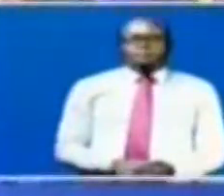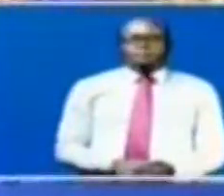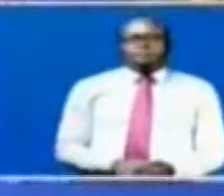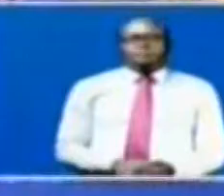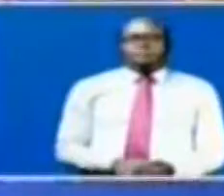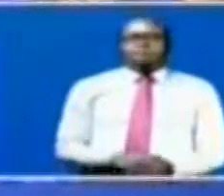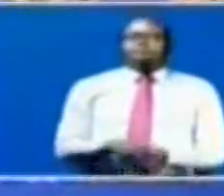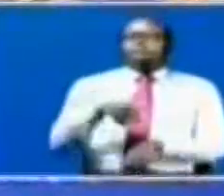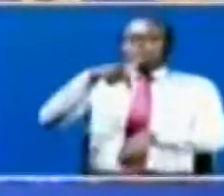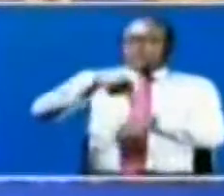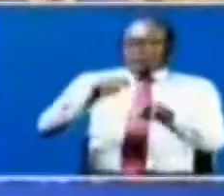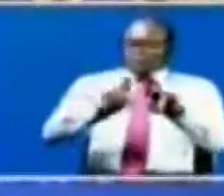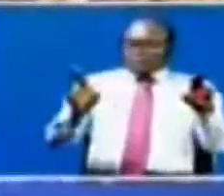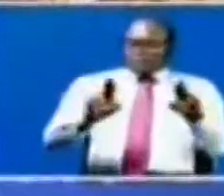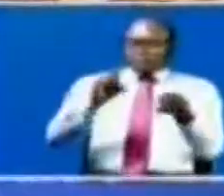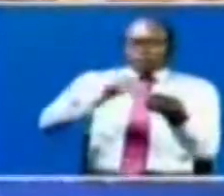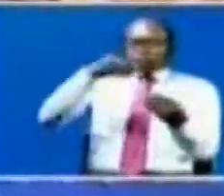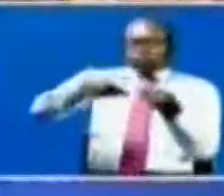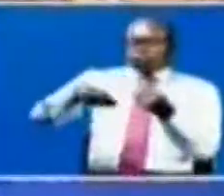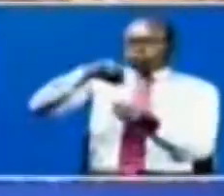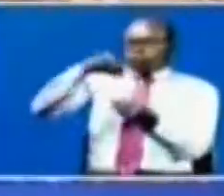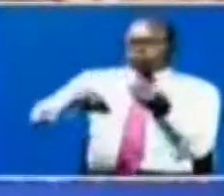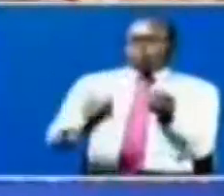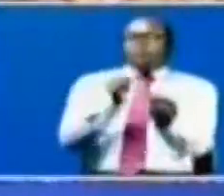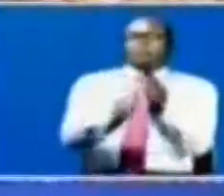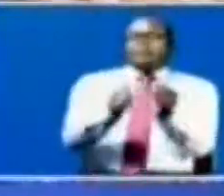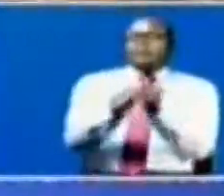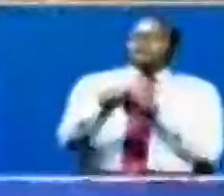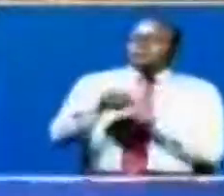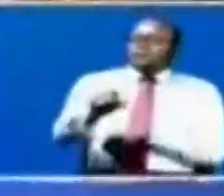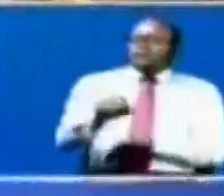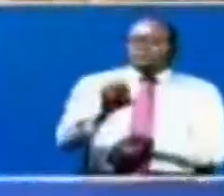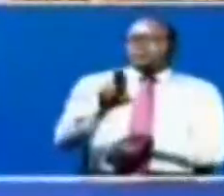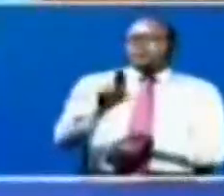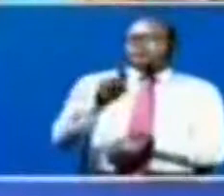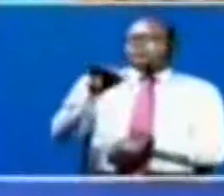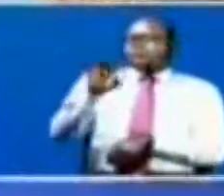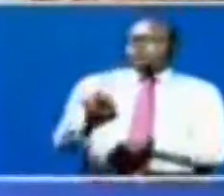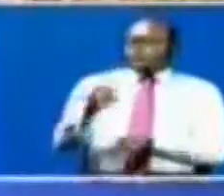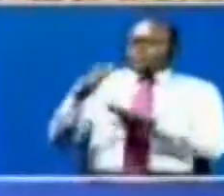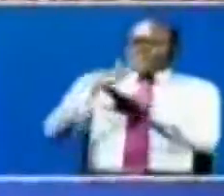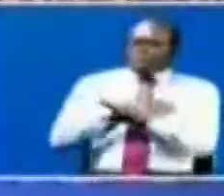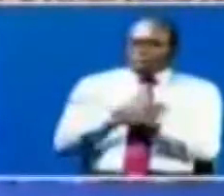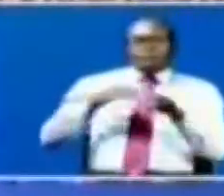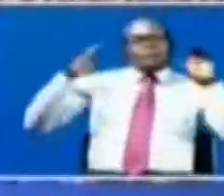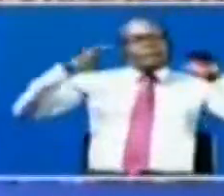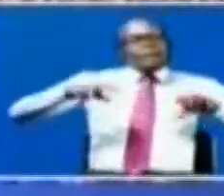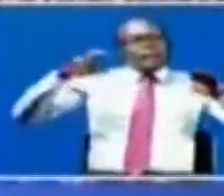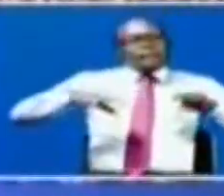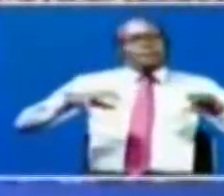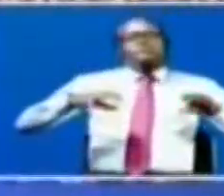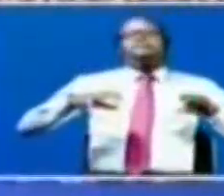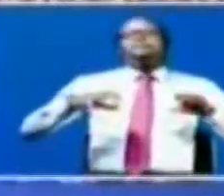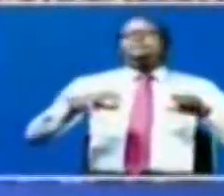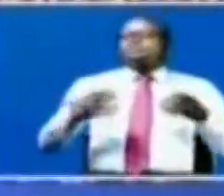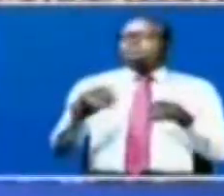Msimu wa kuvuna umebisha hodi. Yunis Rono yumo katika harakati za kuvuna kabla mvua haijamwai, pamoja kuwa